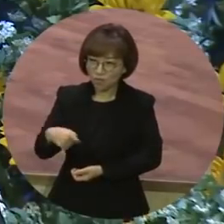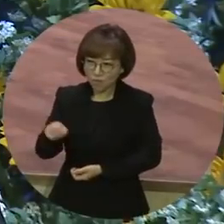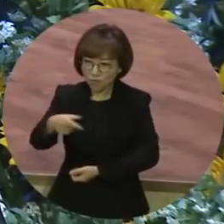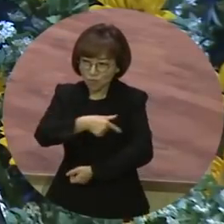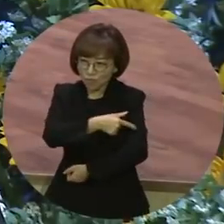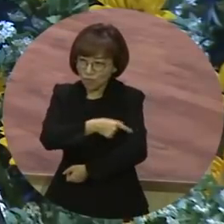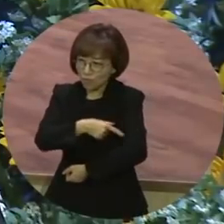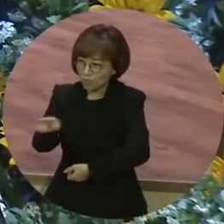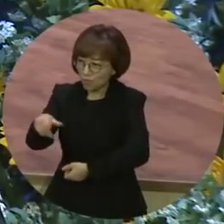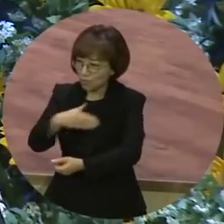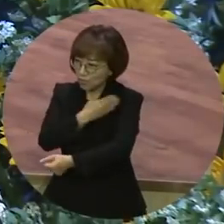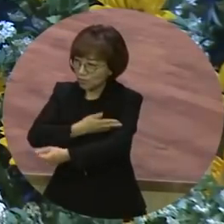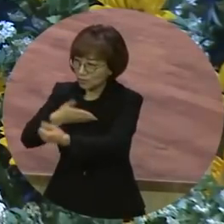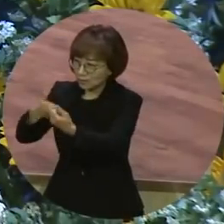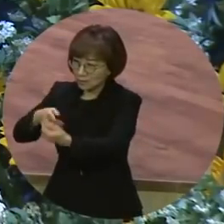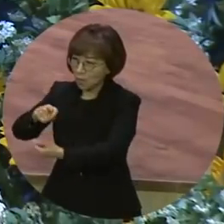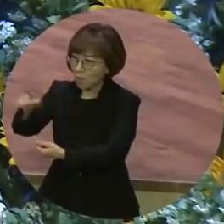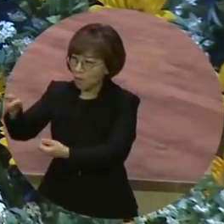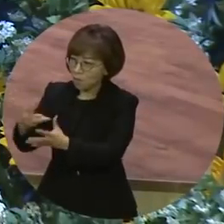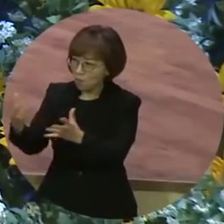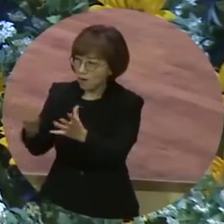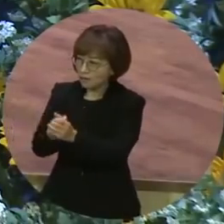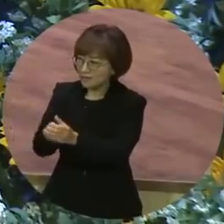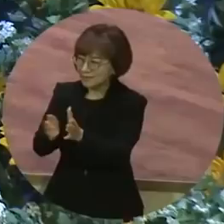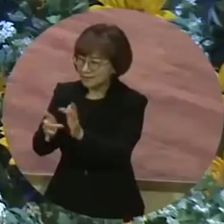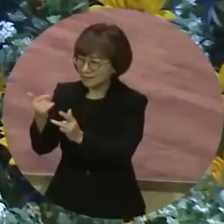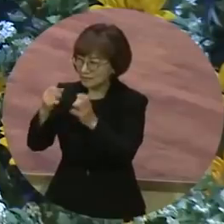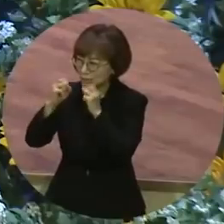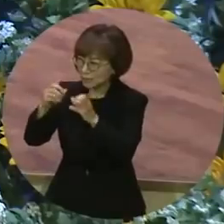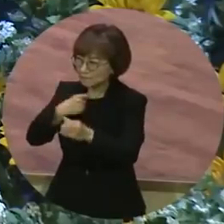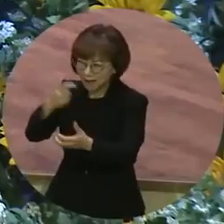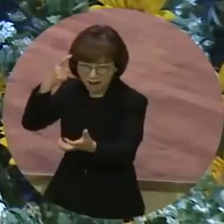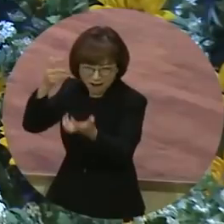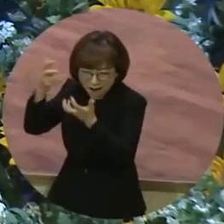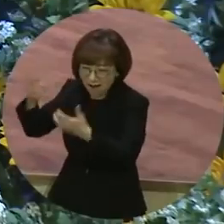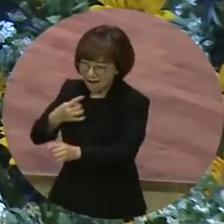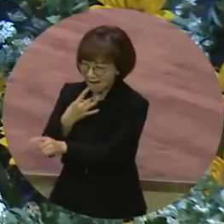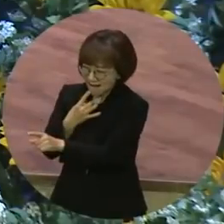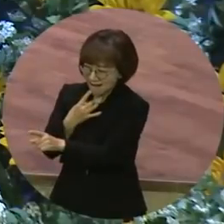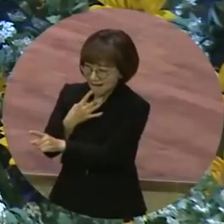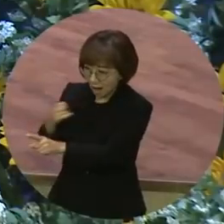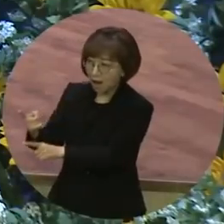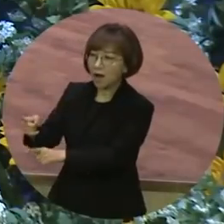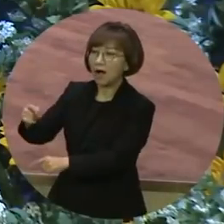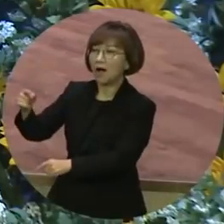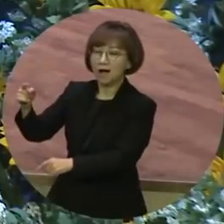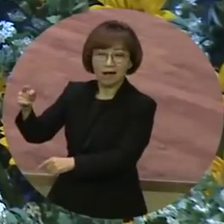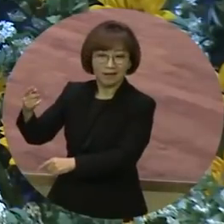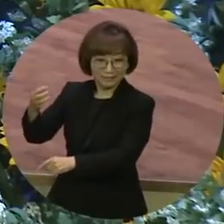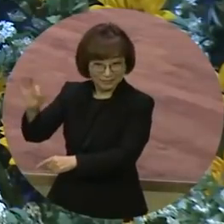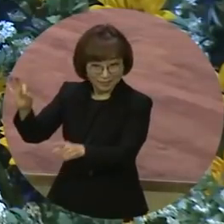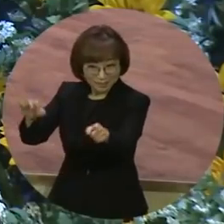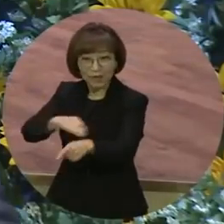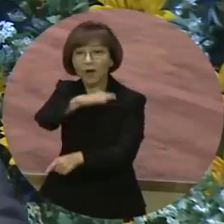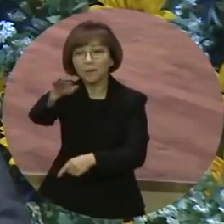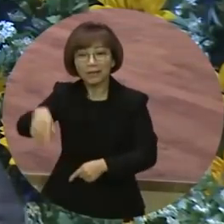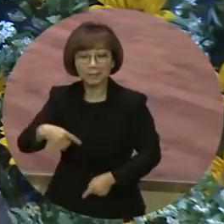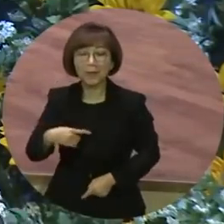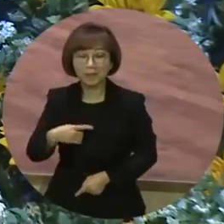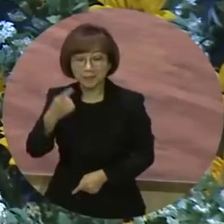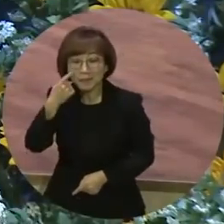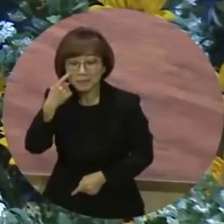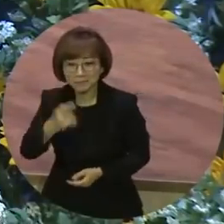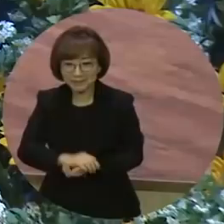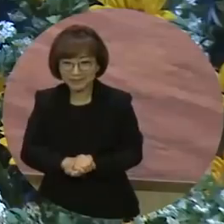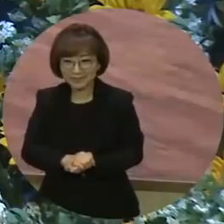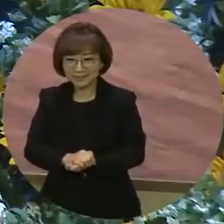미쳤다. 한번 들어보시기 바랍니다. 한 번만 들어보세요. 하나님 어떻게 책임지시는가?